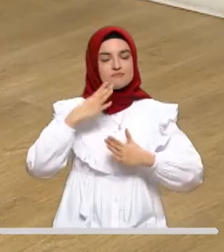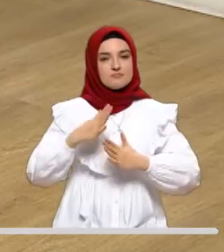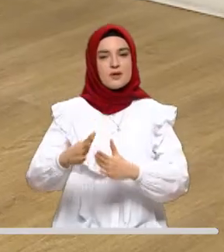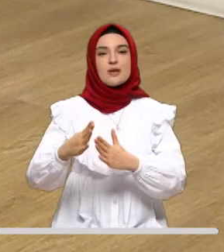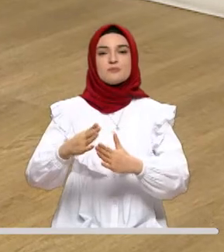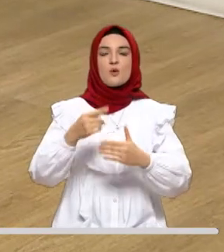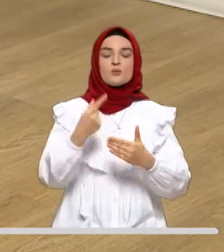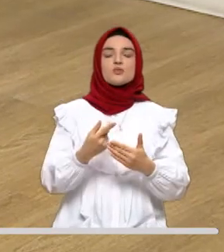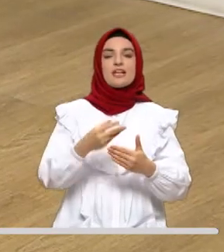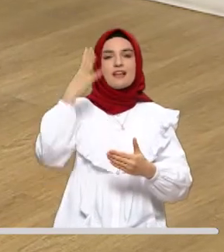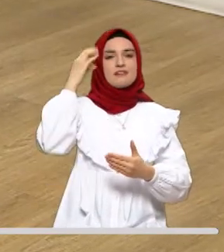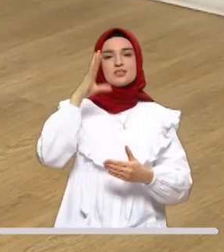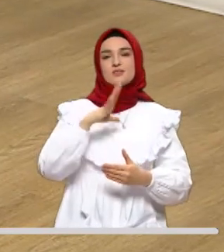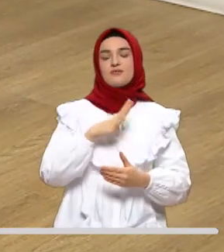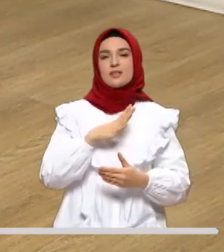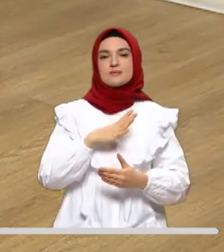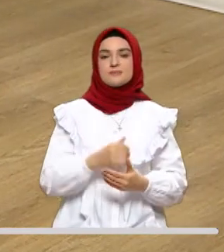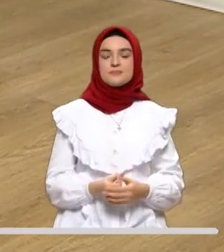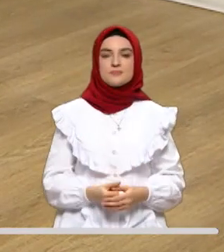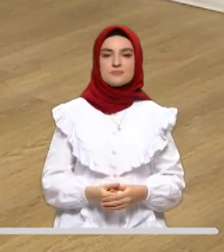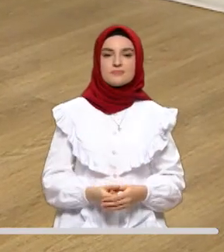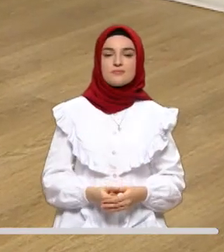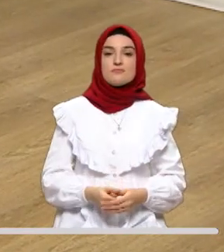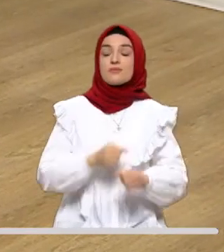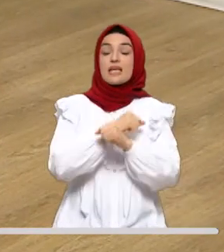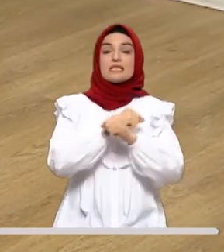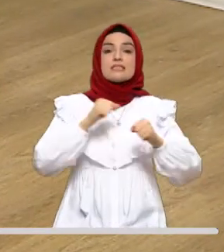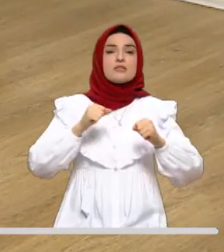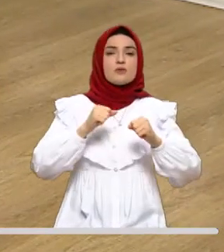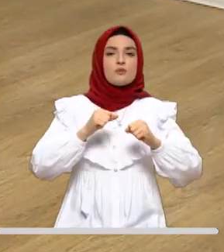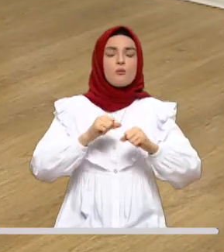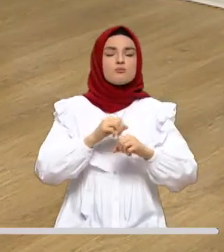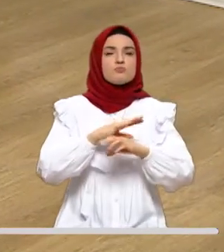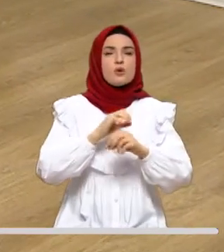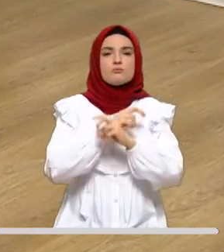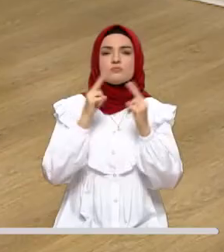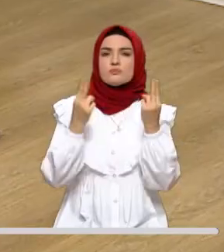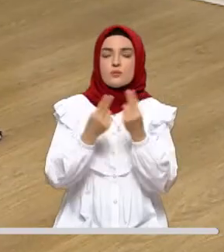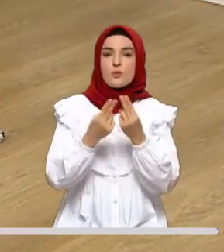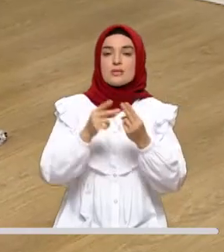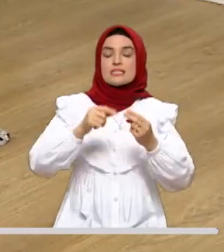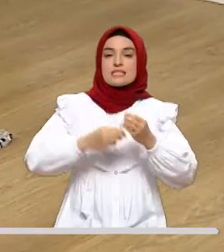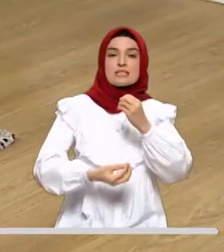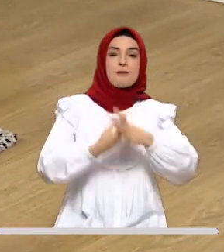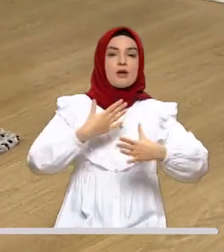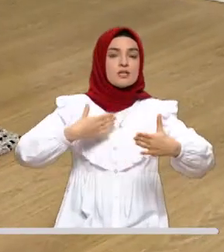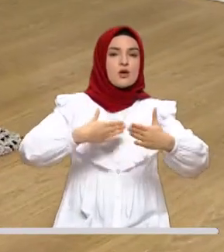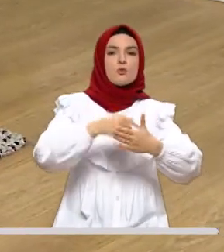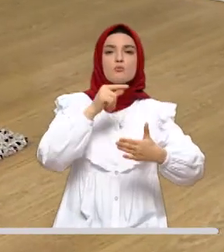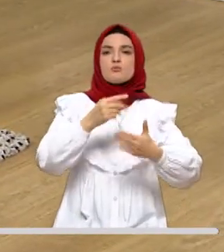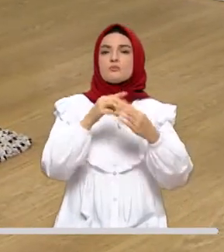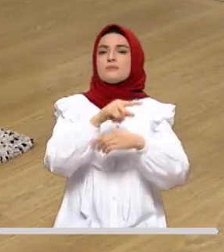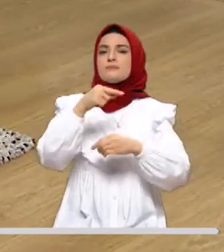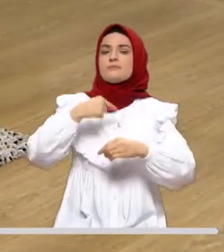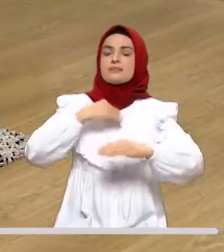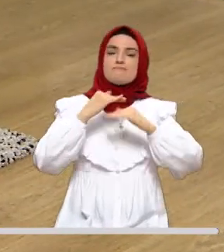anlayışıdır. Devlet var ki ebediyet var. Yani kıyamet sabahına kadar ve o müddet bizi millet yapıyor. Hı